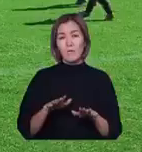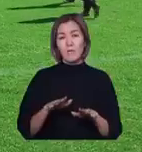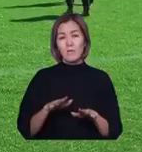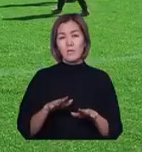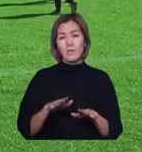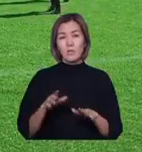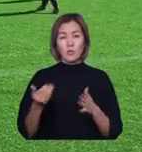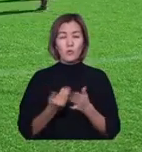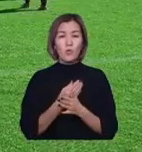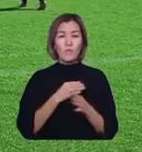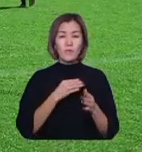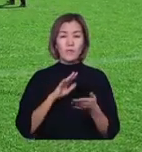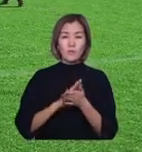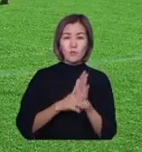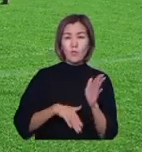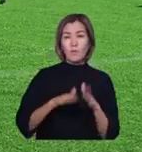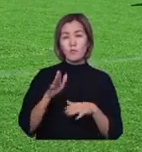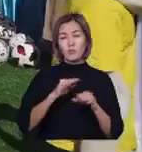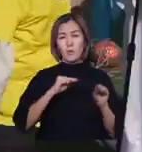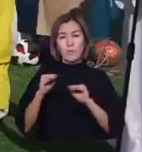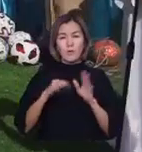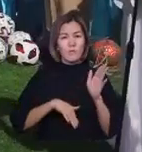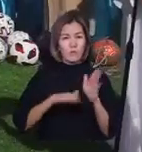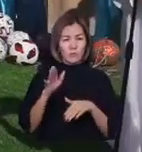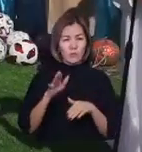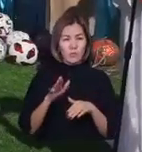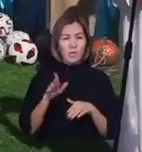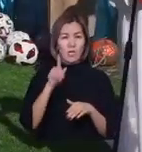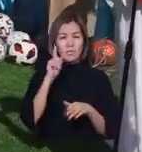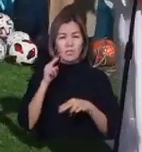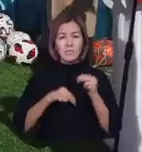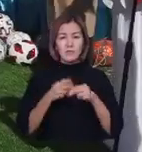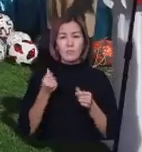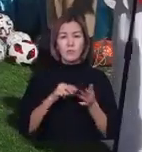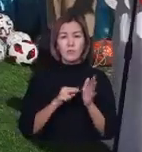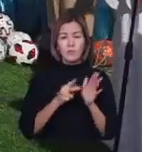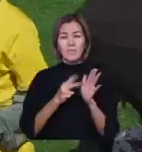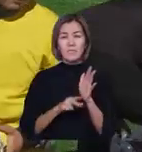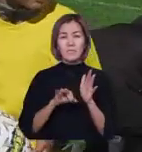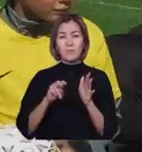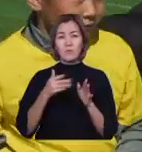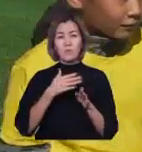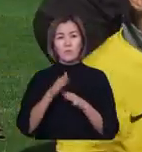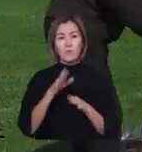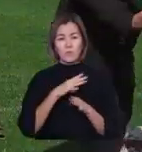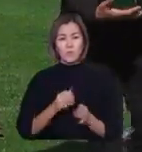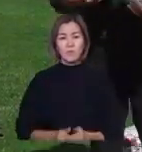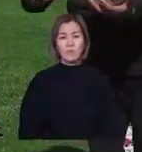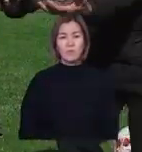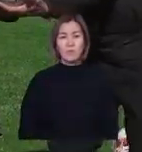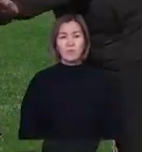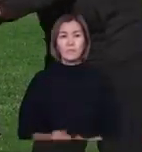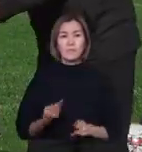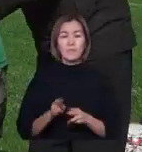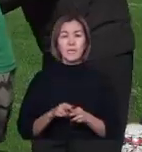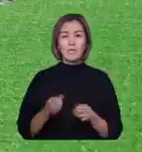алаң заман талаптарына сай жабдықталған. Жалпы жасыл алаңды салу үшін бюджеттен 80 миллион теңгеден аса қаржы жұмсапты. Бұдан